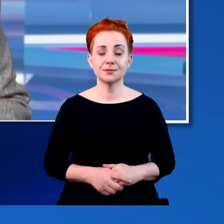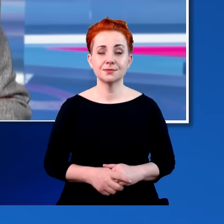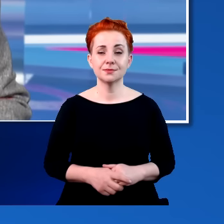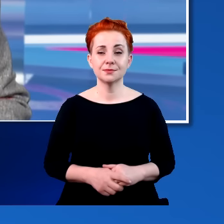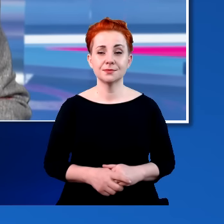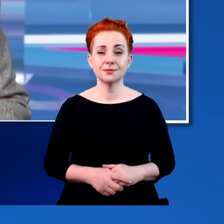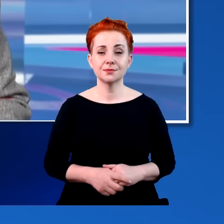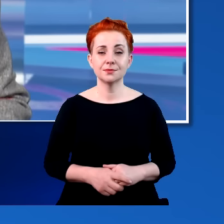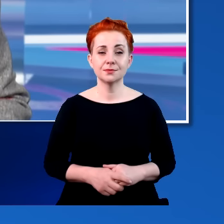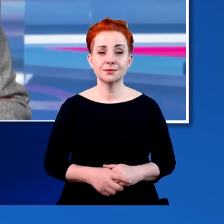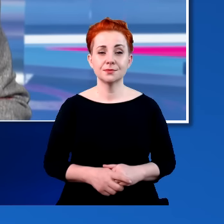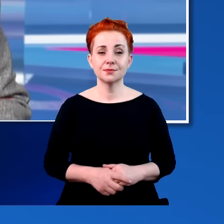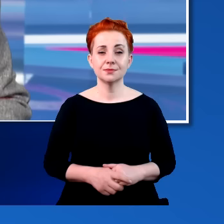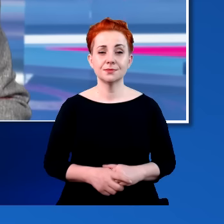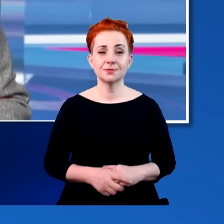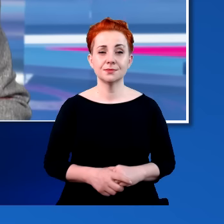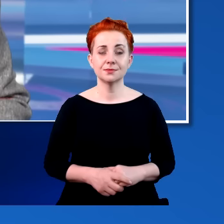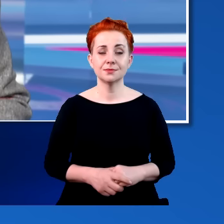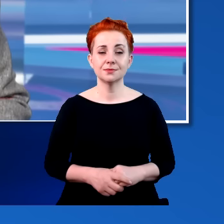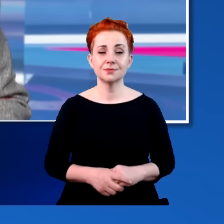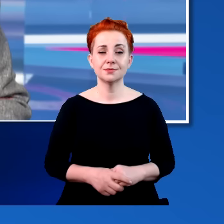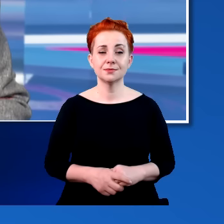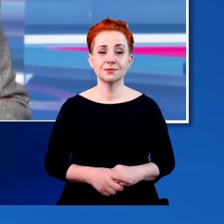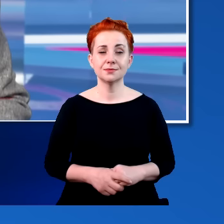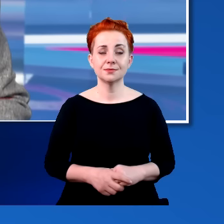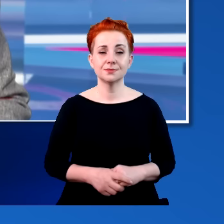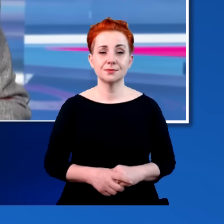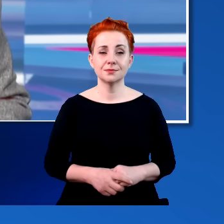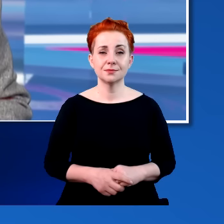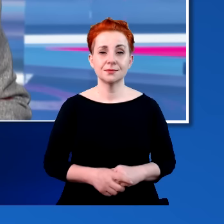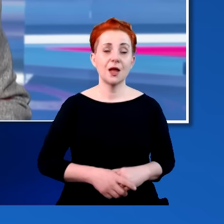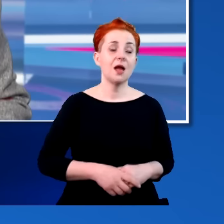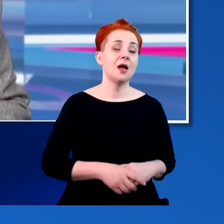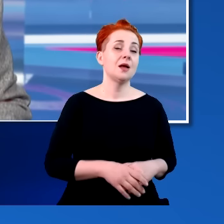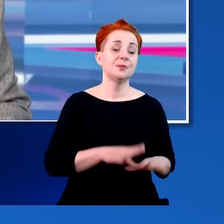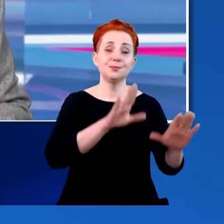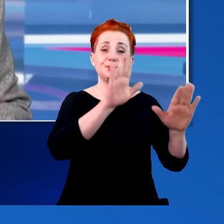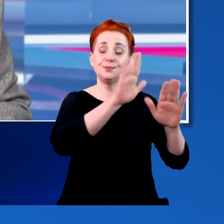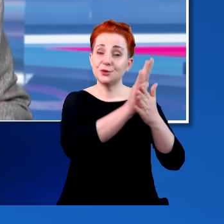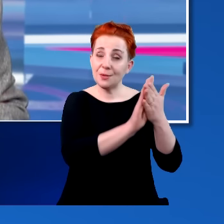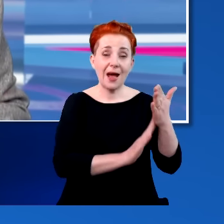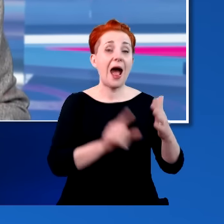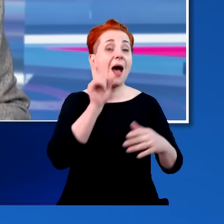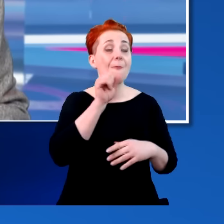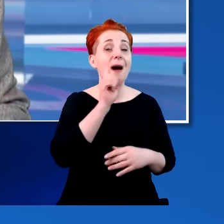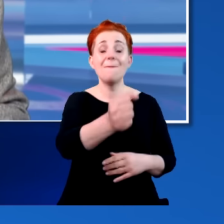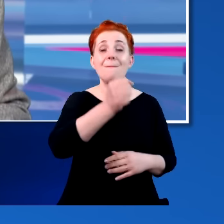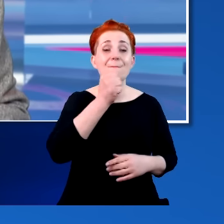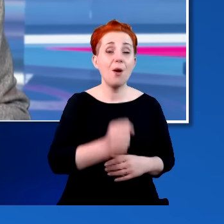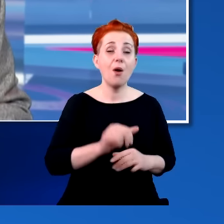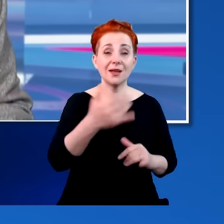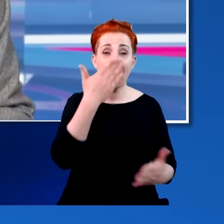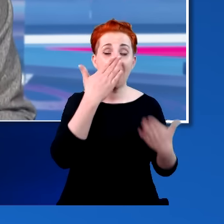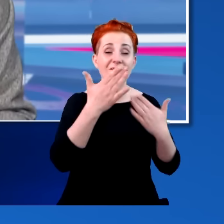państwa. No szkoda, że państwo tak nie robili. Proszę, my tak właśnie. Przepraszam bardzo, ale panie pośle, jaki jest pomysł